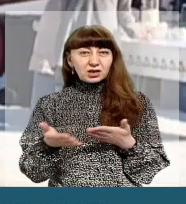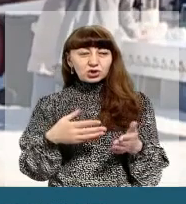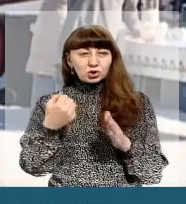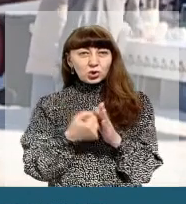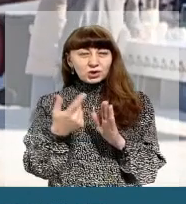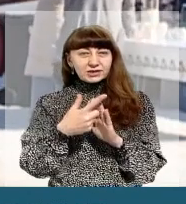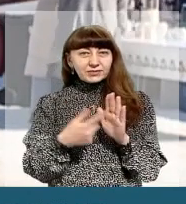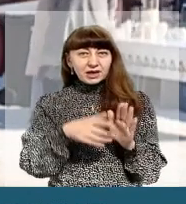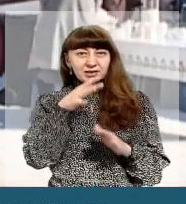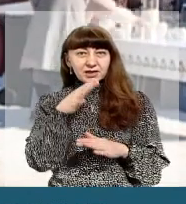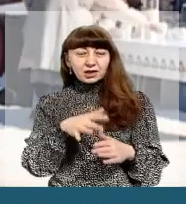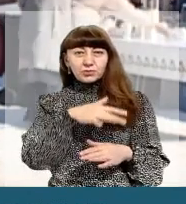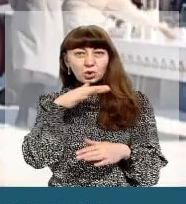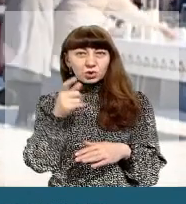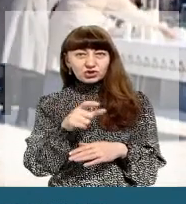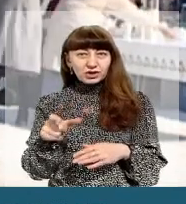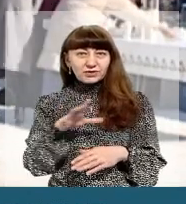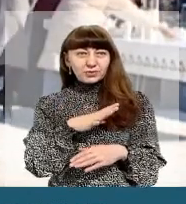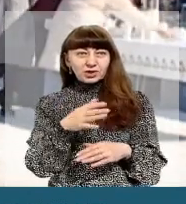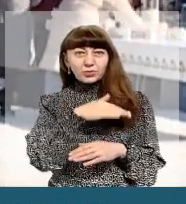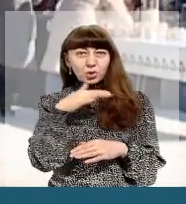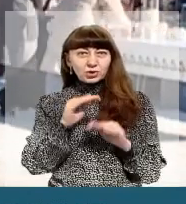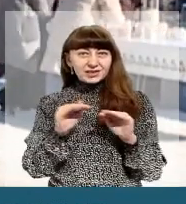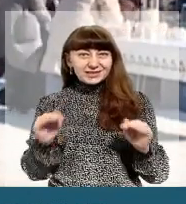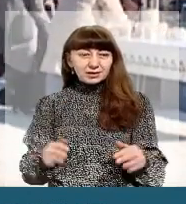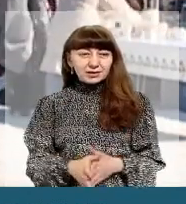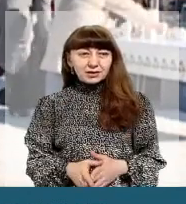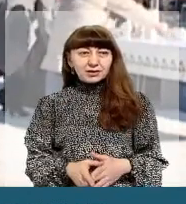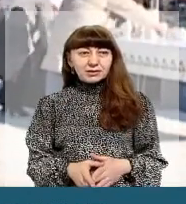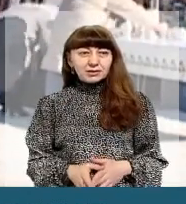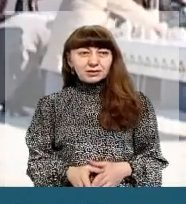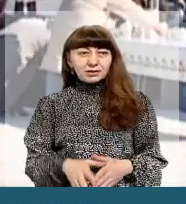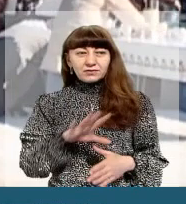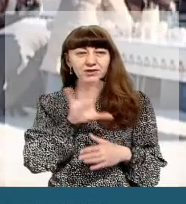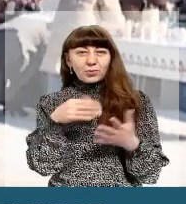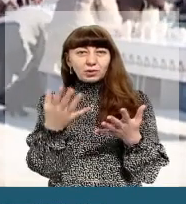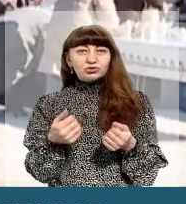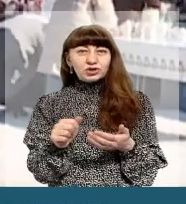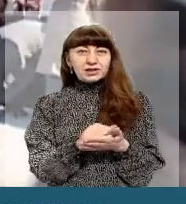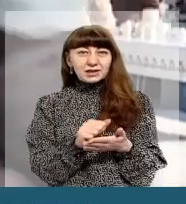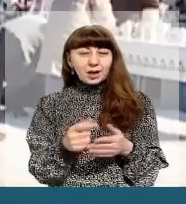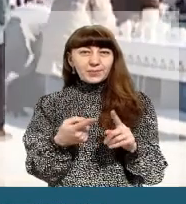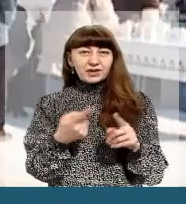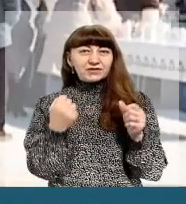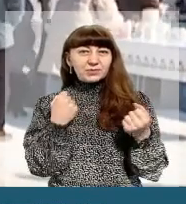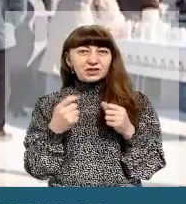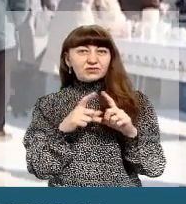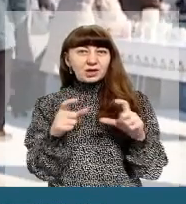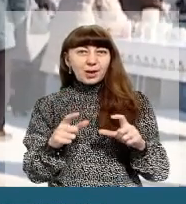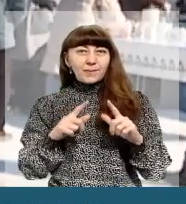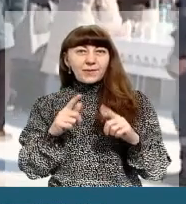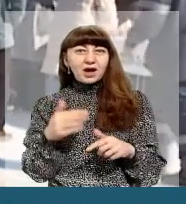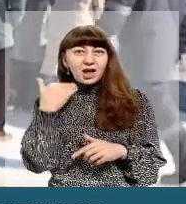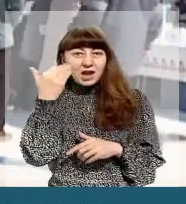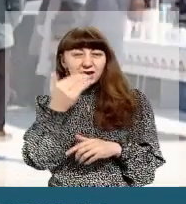запустили, вот это самый такой массовый был забег, много было у нас детей. Ожидал сюрприз, все получили сертификаты от первой спортивной школы на посещение в